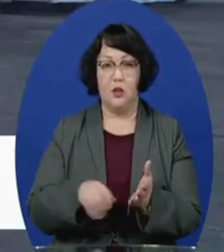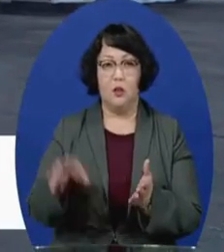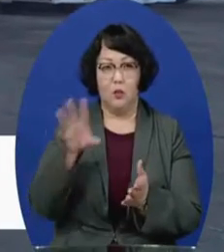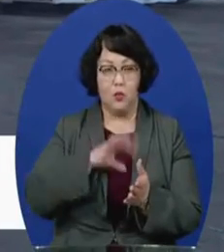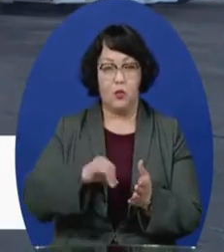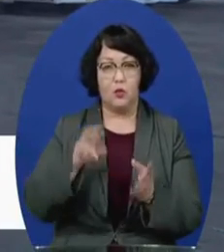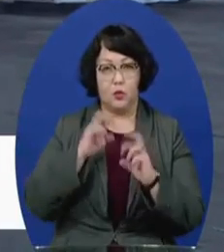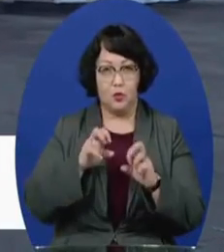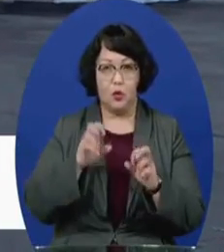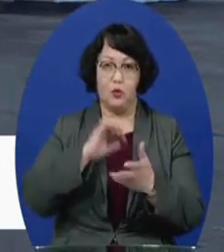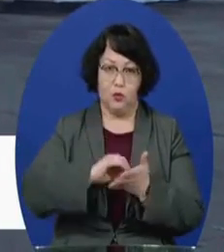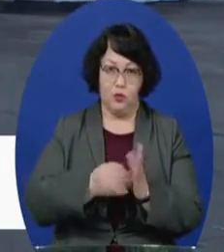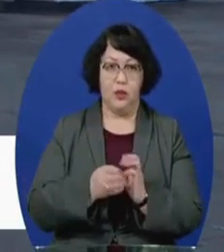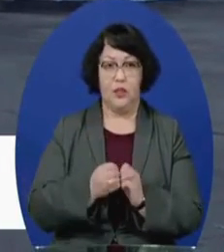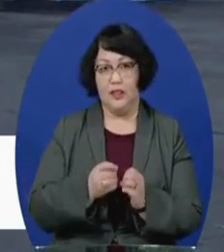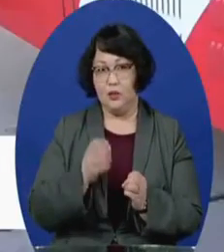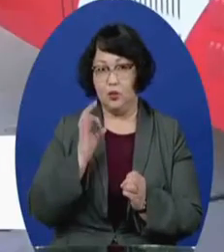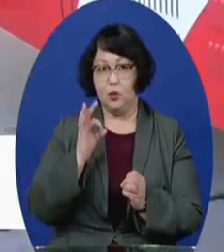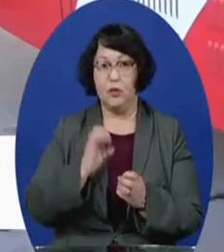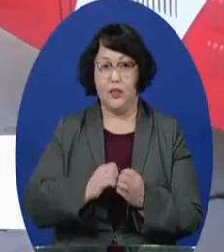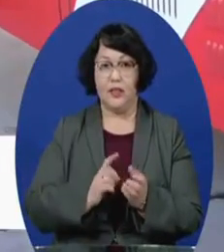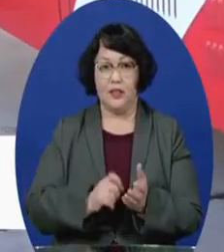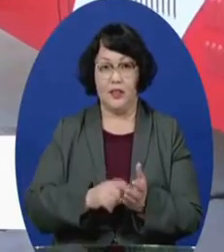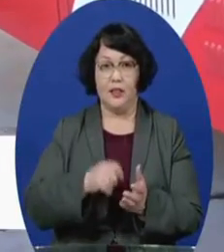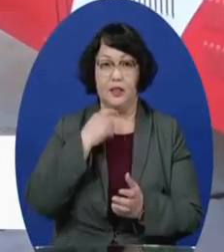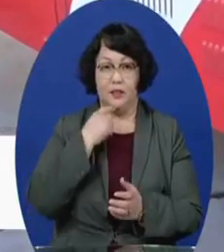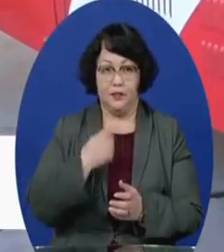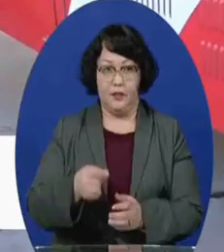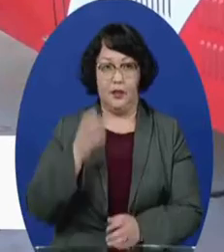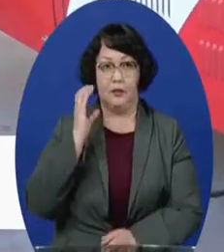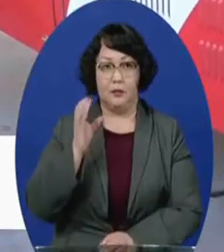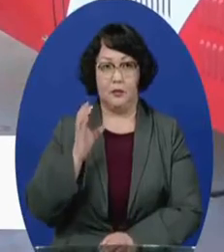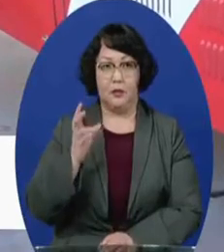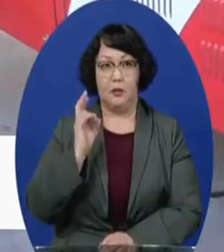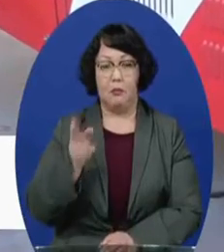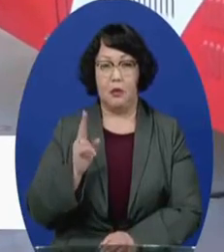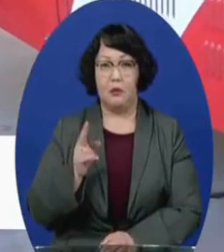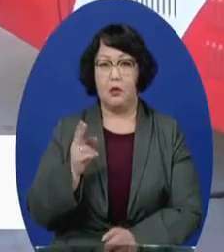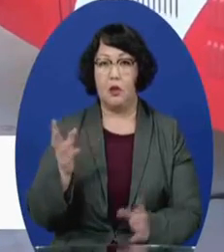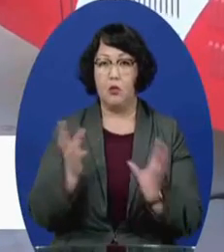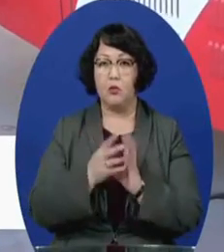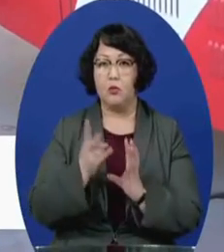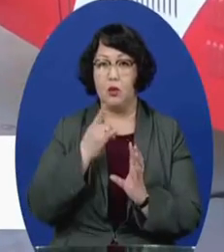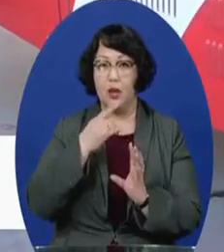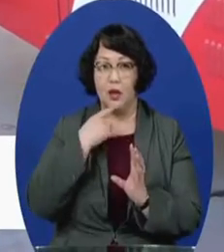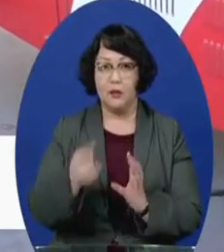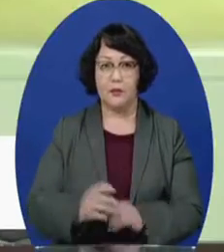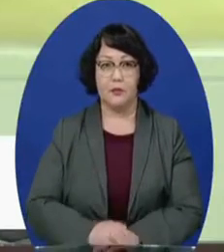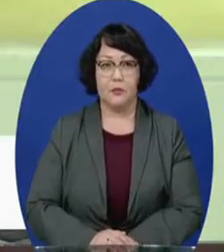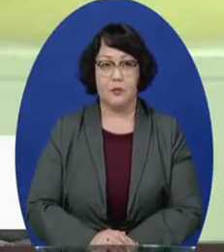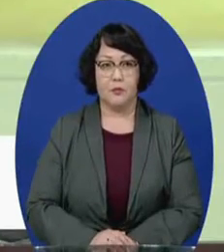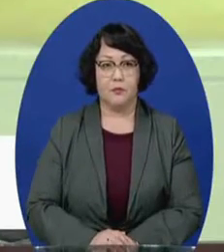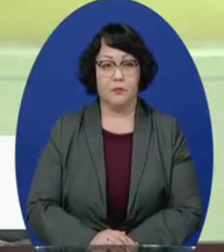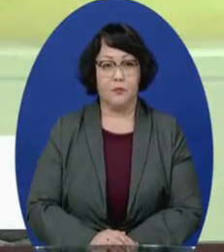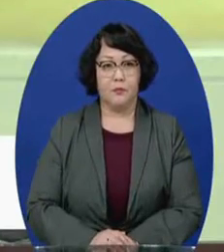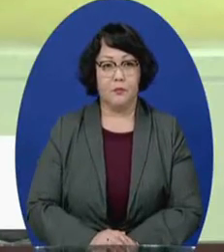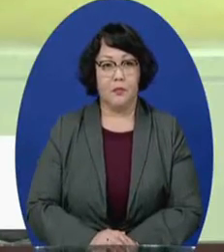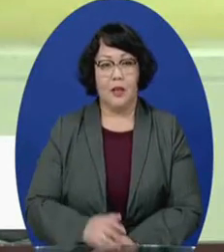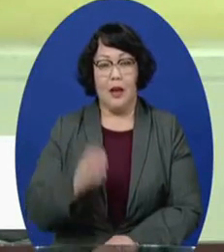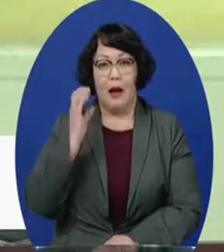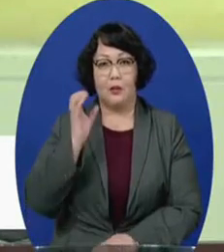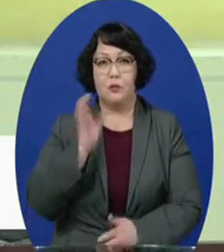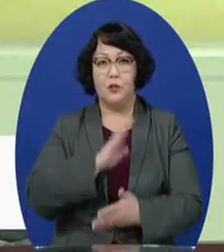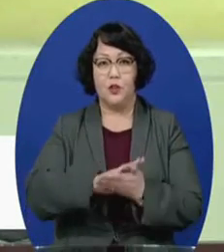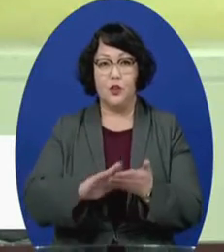Бүх талаар нь судлаж, төлөвлөж, хийсэн шиг хийх хэрэгтэй байгаа гэдэг нь нийтийн тээврийн салбарын тавалцах үеэрээ онцлсан юм. Парк